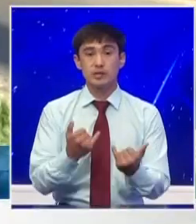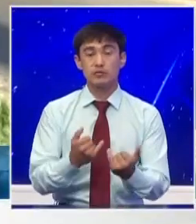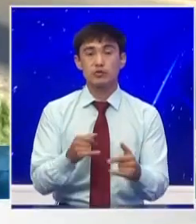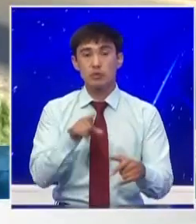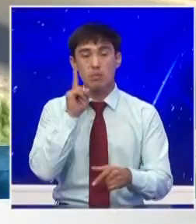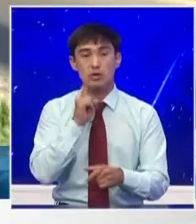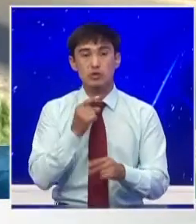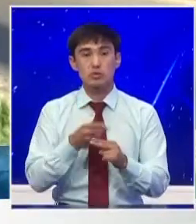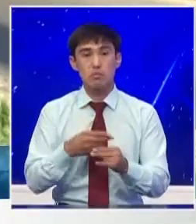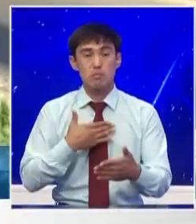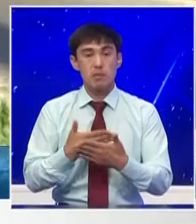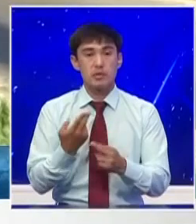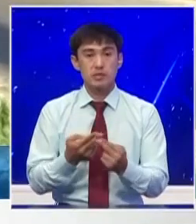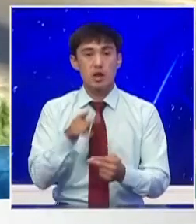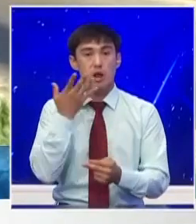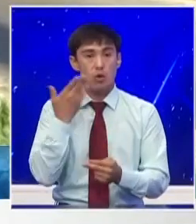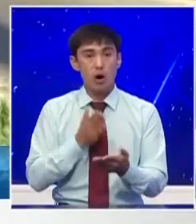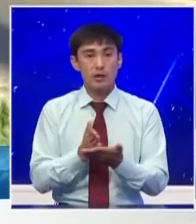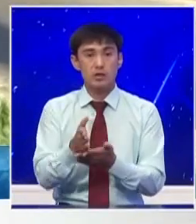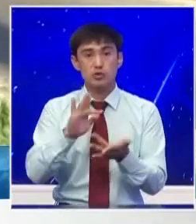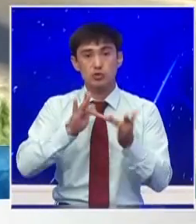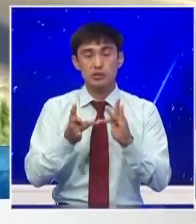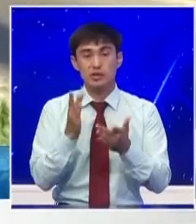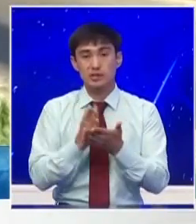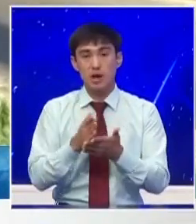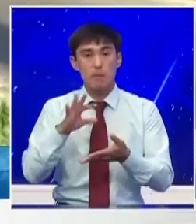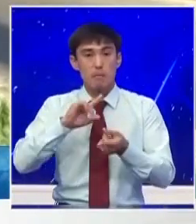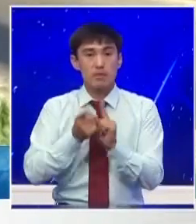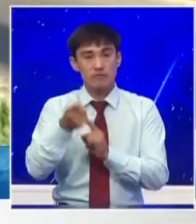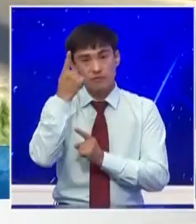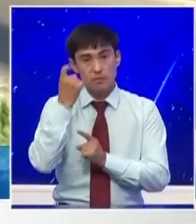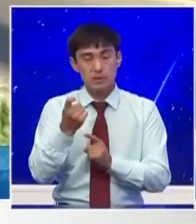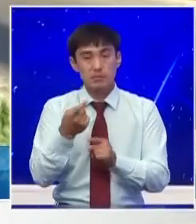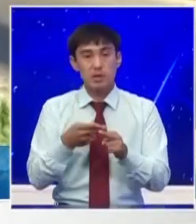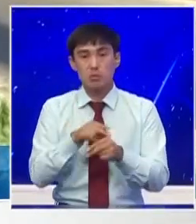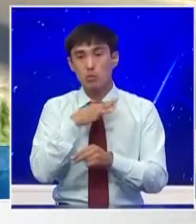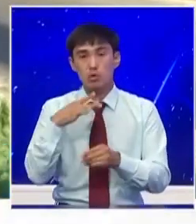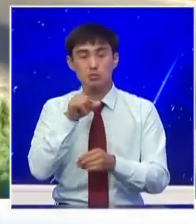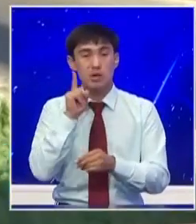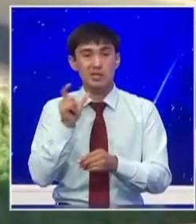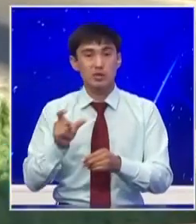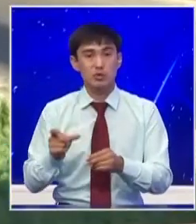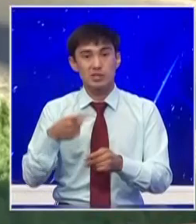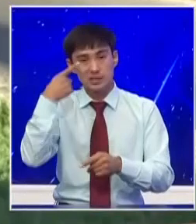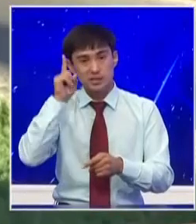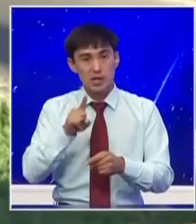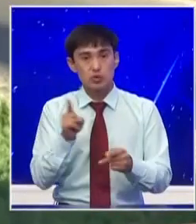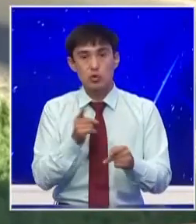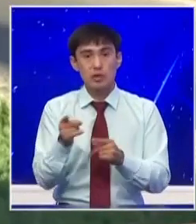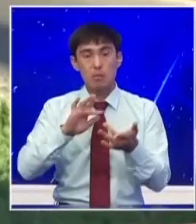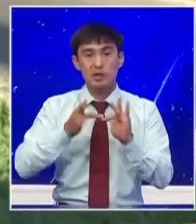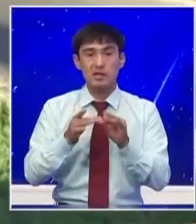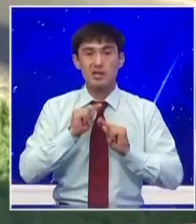Сегодняшняя молодежь очень мобильная, легко ориентируется в социальных сетях, обменивается информацией. Поэтому многие из молодых людей знают, что на